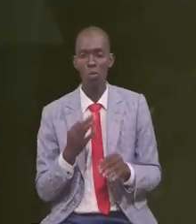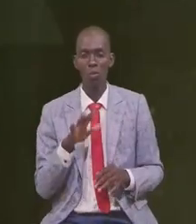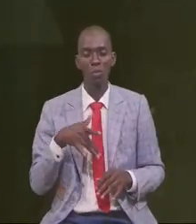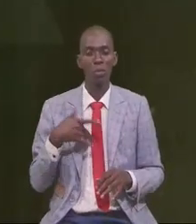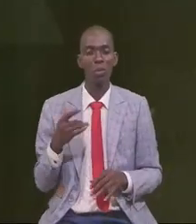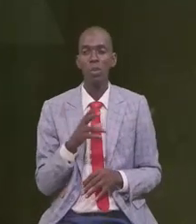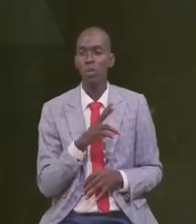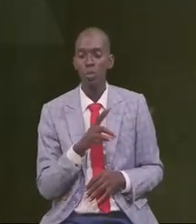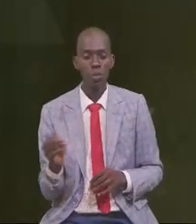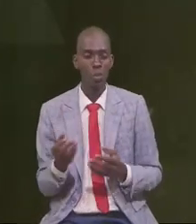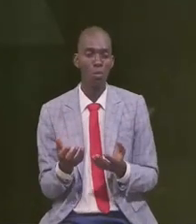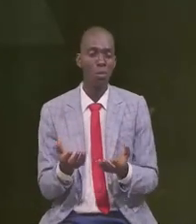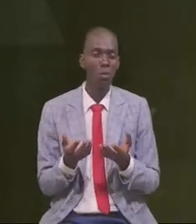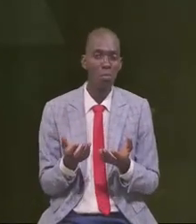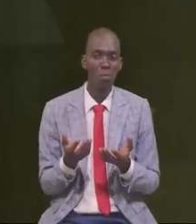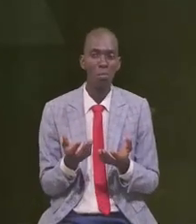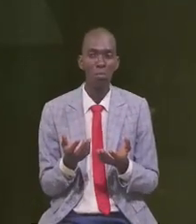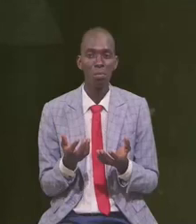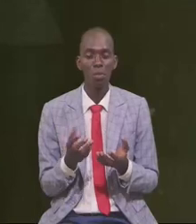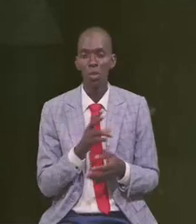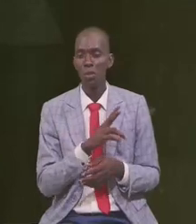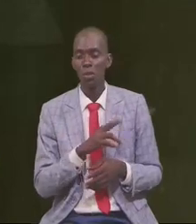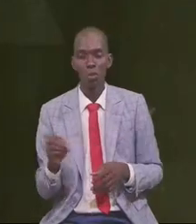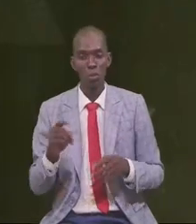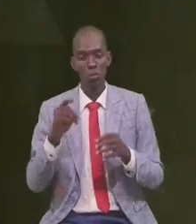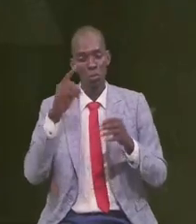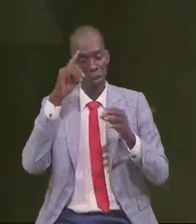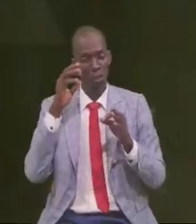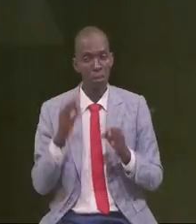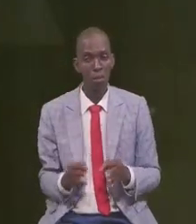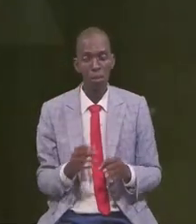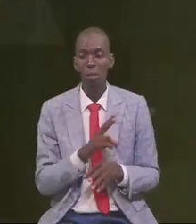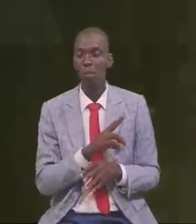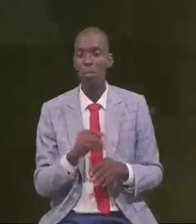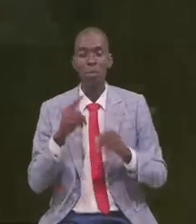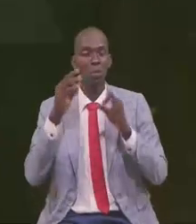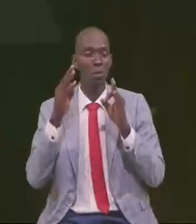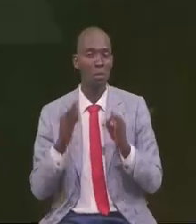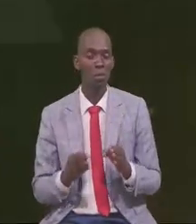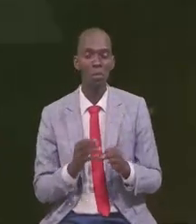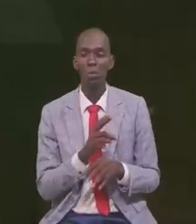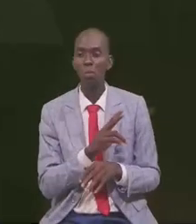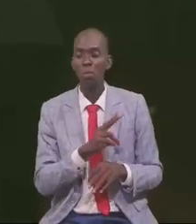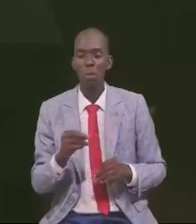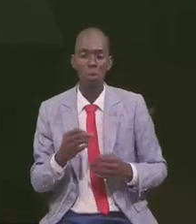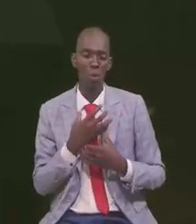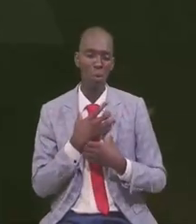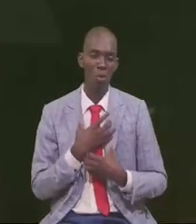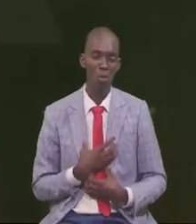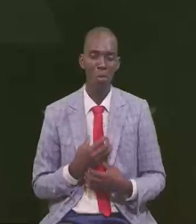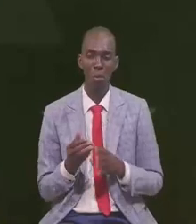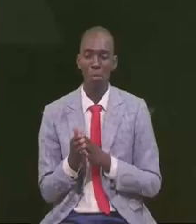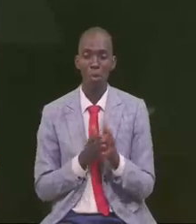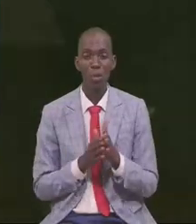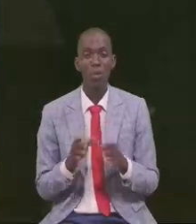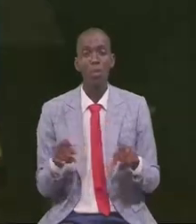désir, elle n'a pas de détermination, elle n'a pas de décision, il n'y a pas de désespérance. Ainsi,